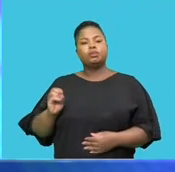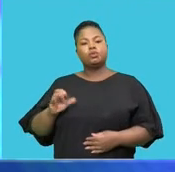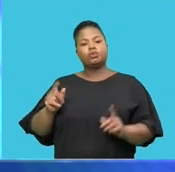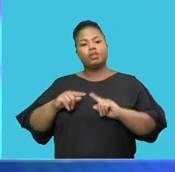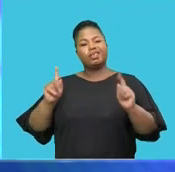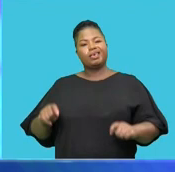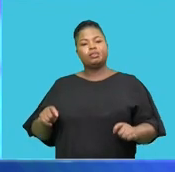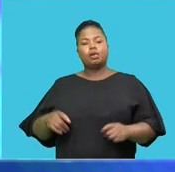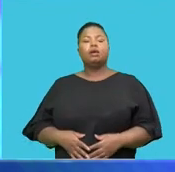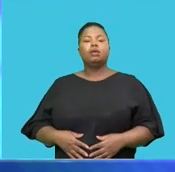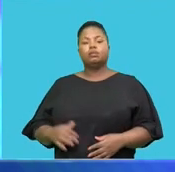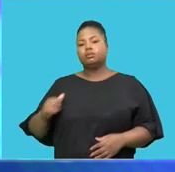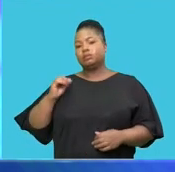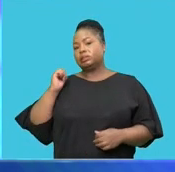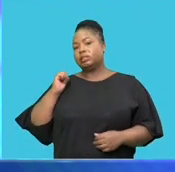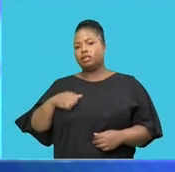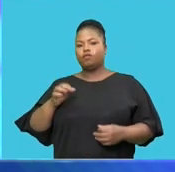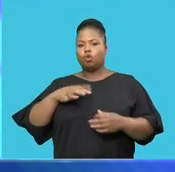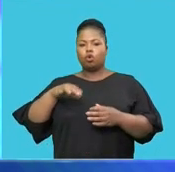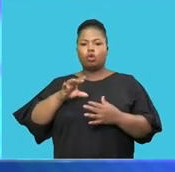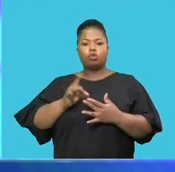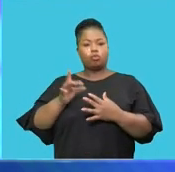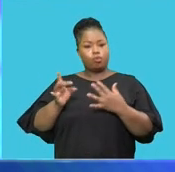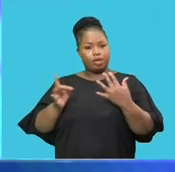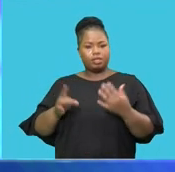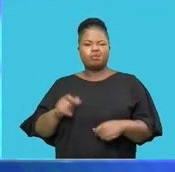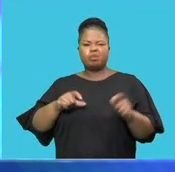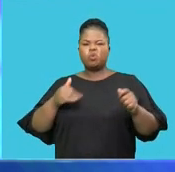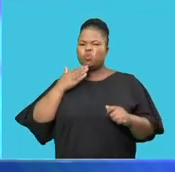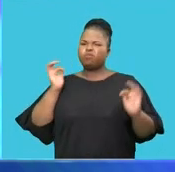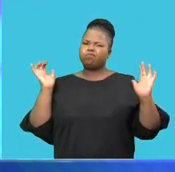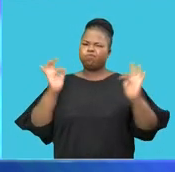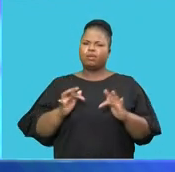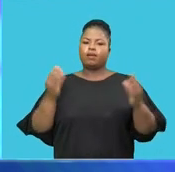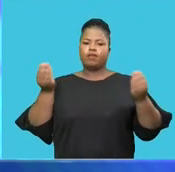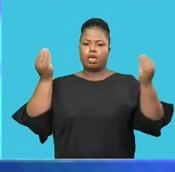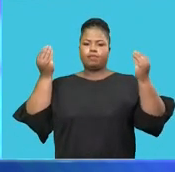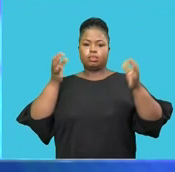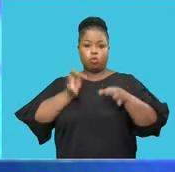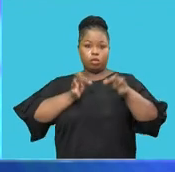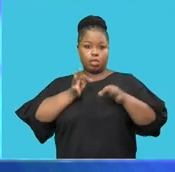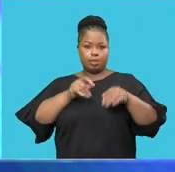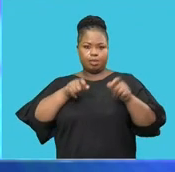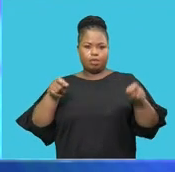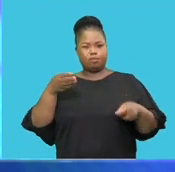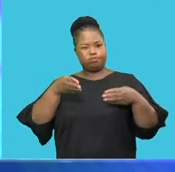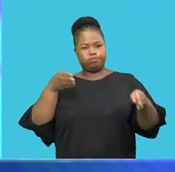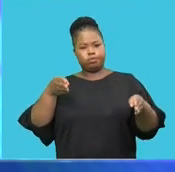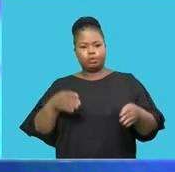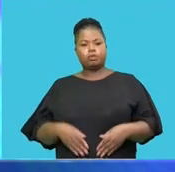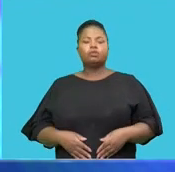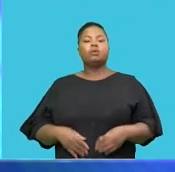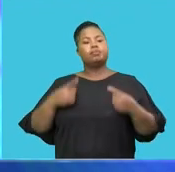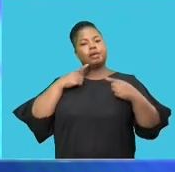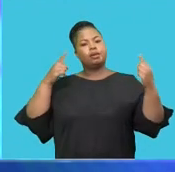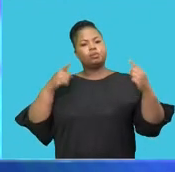izolo. Lo msitho obuzinyaswe ngamajelo endaba abantu abaziwayo kwezomculo kunye nabezopolitiko abaphambili usebenza njengesibhengezo